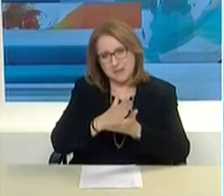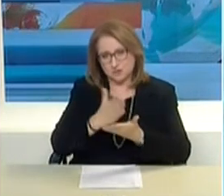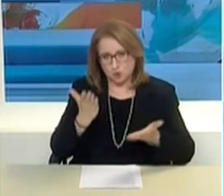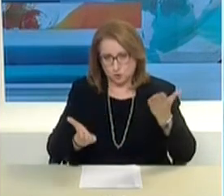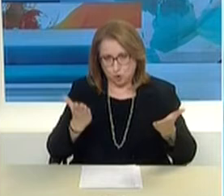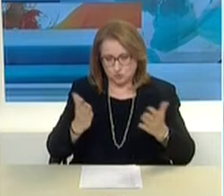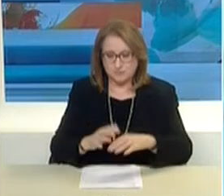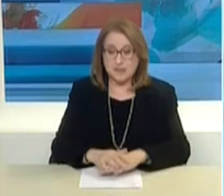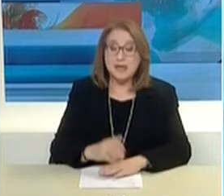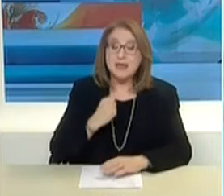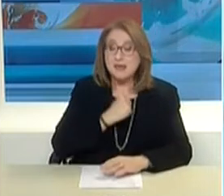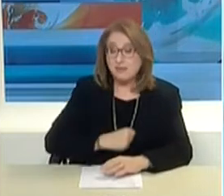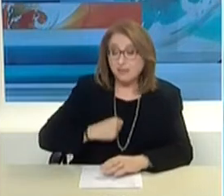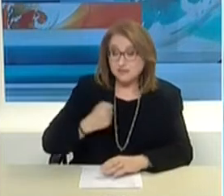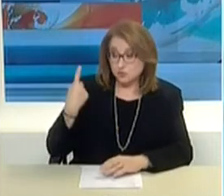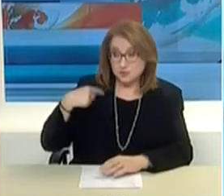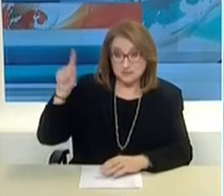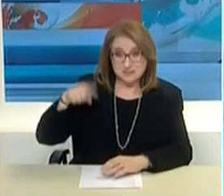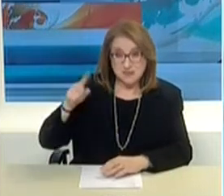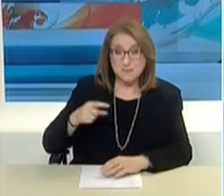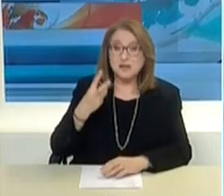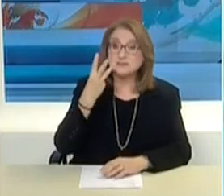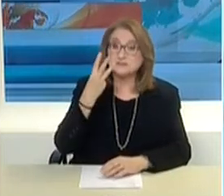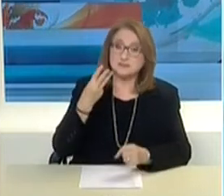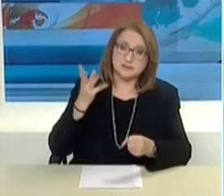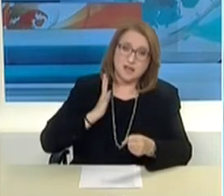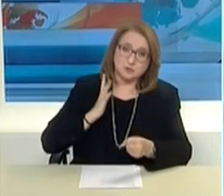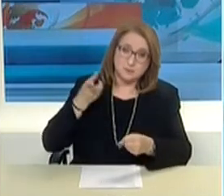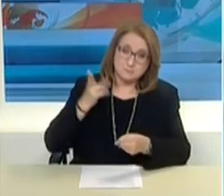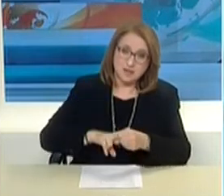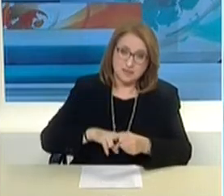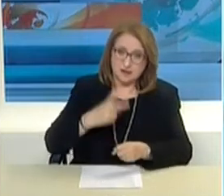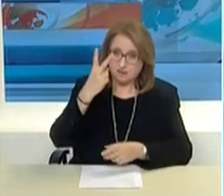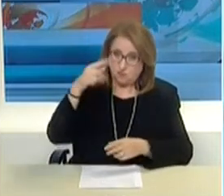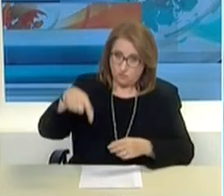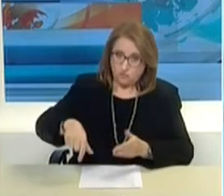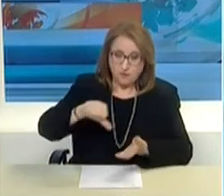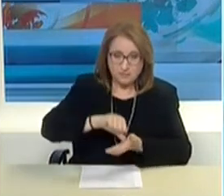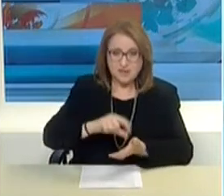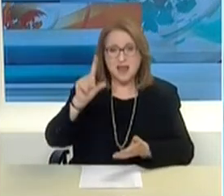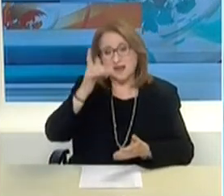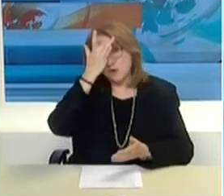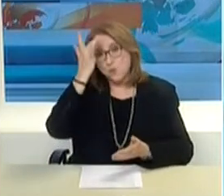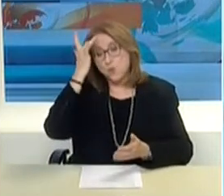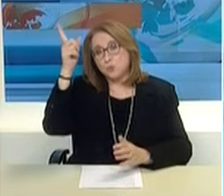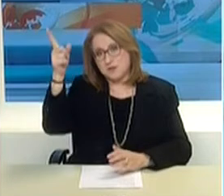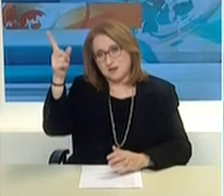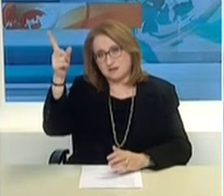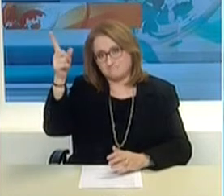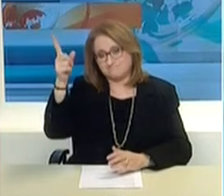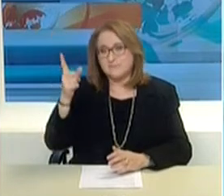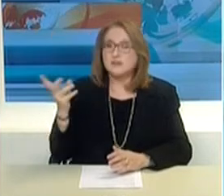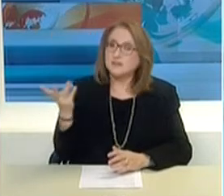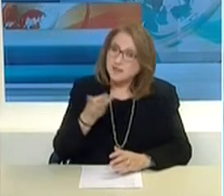Δυστυχώς, μέσα στο τελευταίο 24ωρο κατέληξαν 3 συμπολίτες μας, 2 στην Αθήνα και 1 στην Κοζάνη. Όλοι